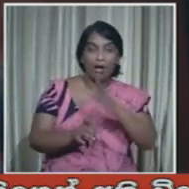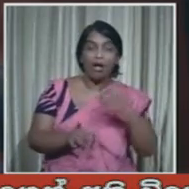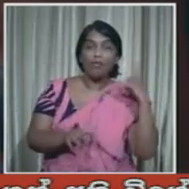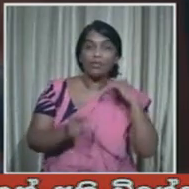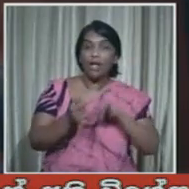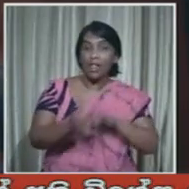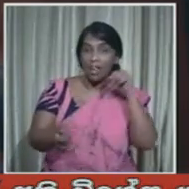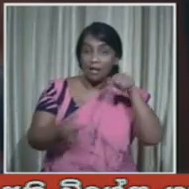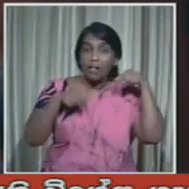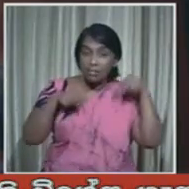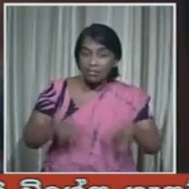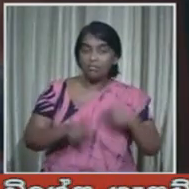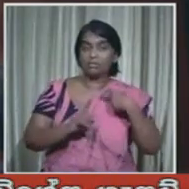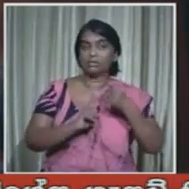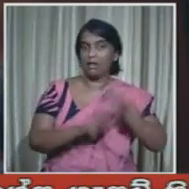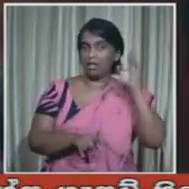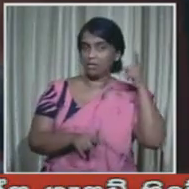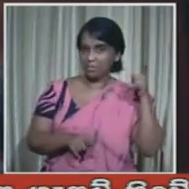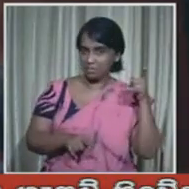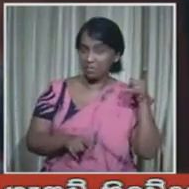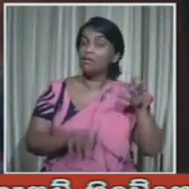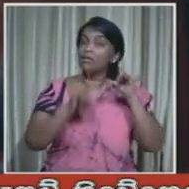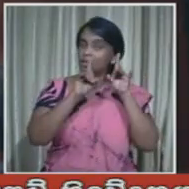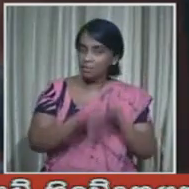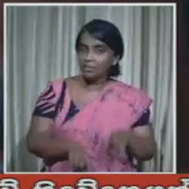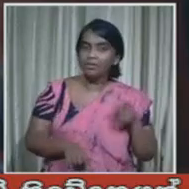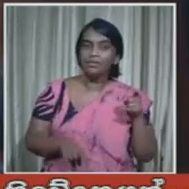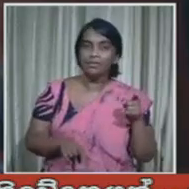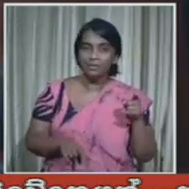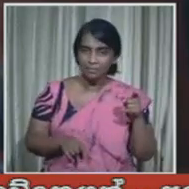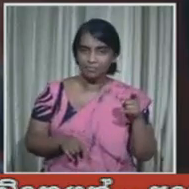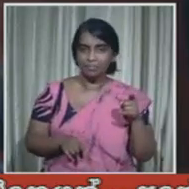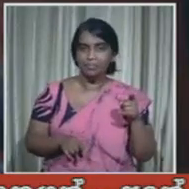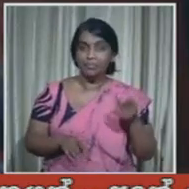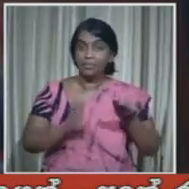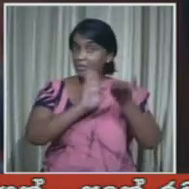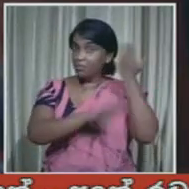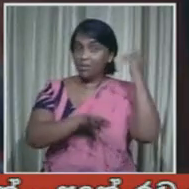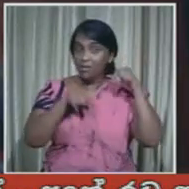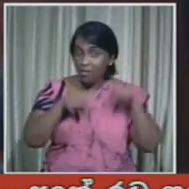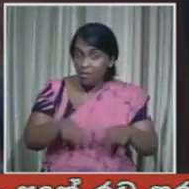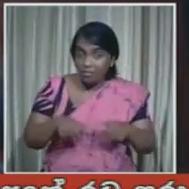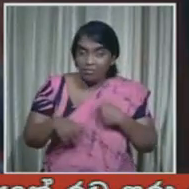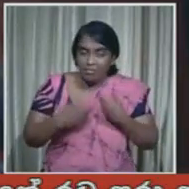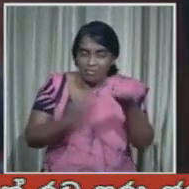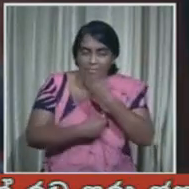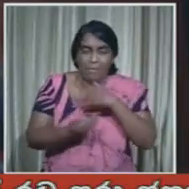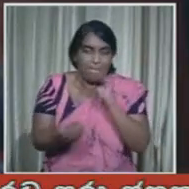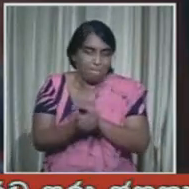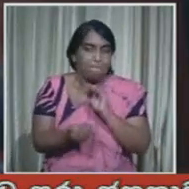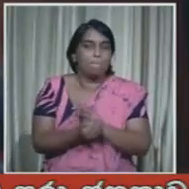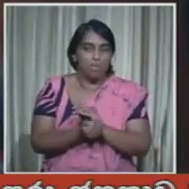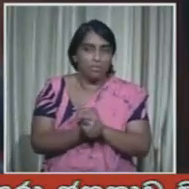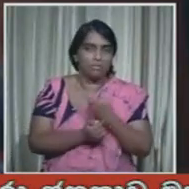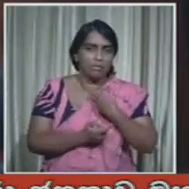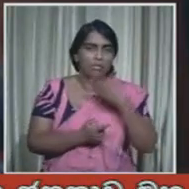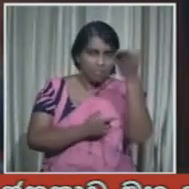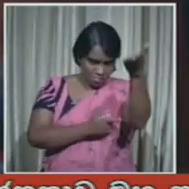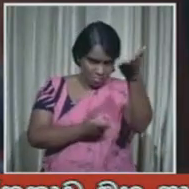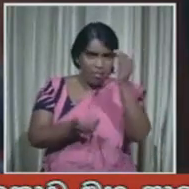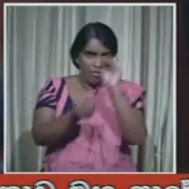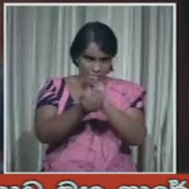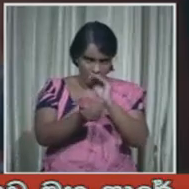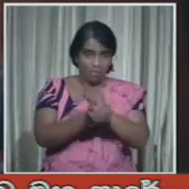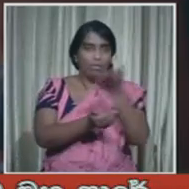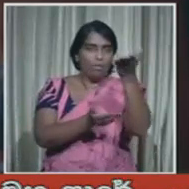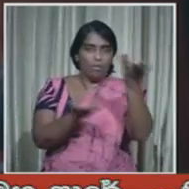ලේකම්වරයා අද අපේ රටේ ජනාධිපතිවරයා ඒ නිසා ගරු කතානායකතුමනි වෙනදට වඩා වැඩියෙන් අපි ප්‍රවේශම් අපි ආරක්ෂා වෙන්නේ නැත්නම් ඕගොල්ලෝද